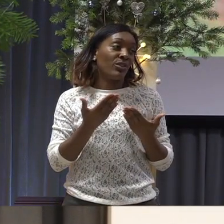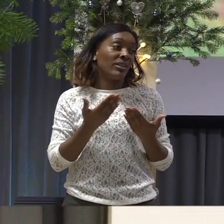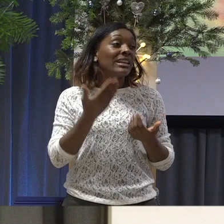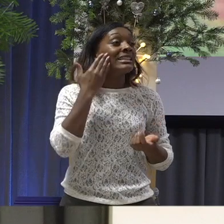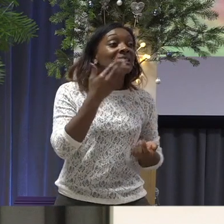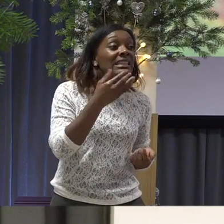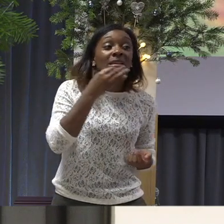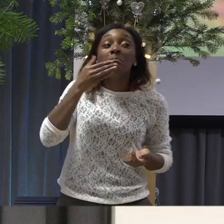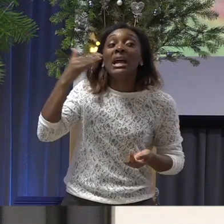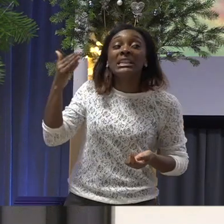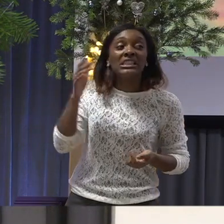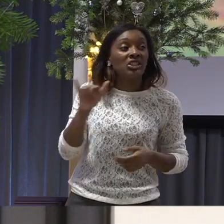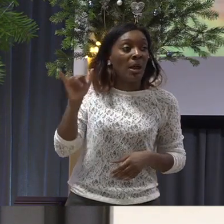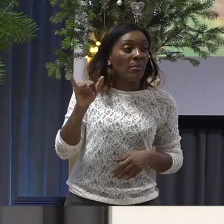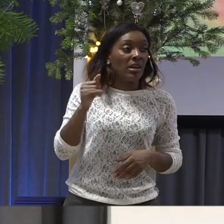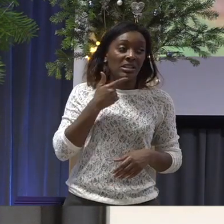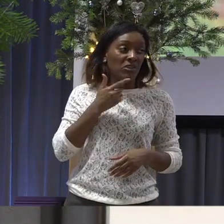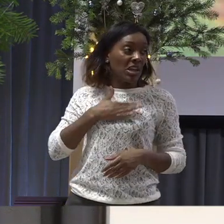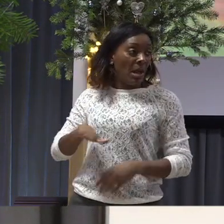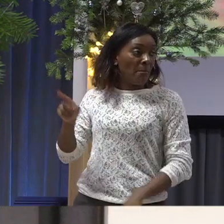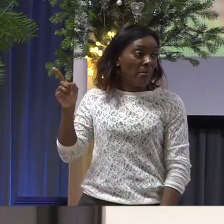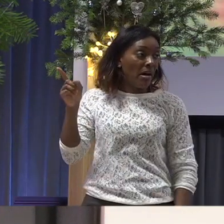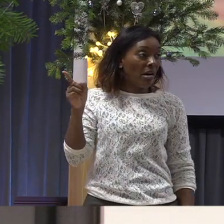fait, qui te l'a accordé. C'est un